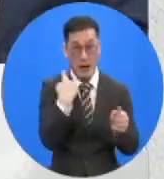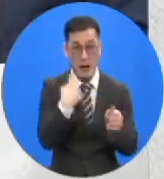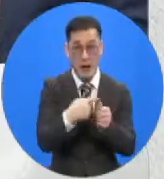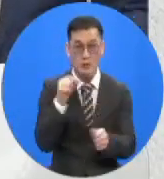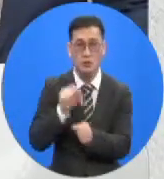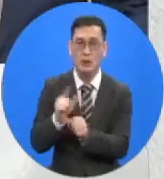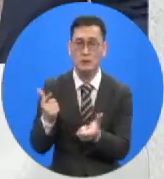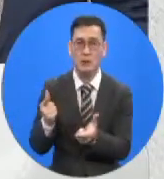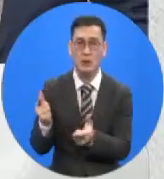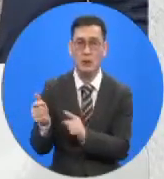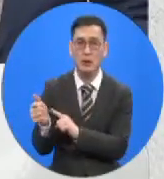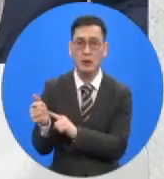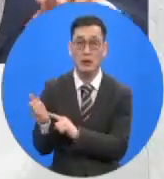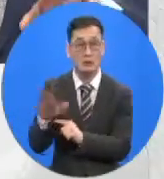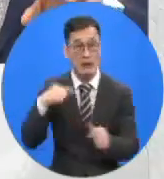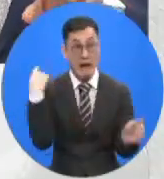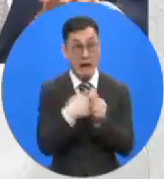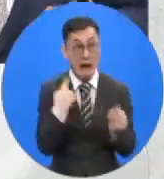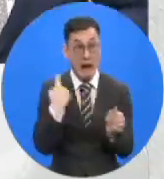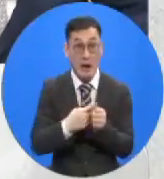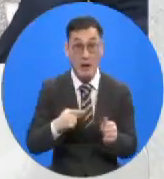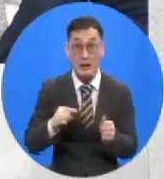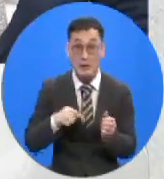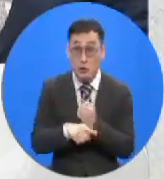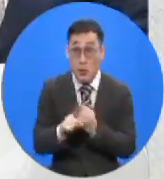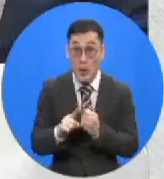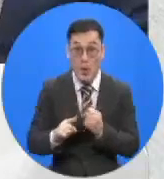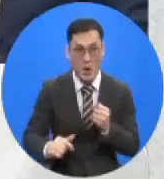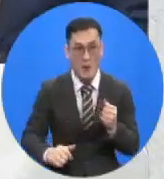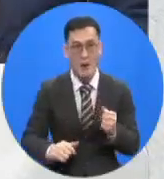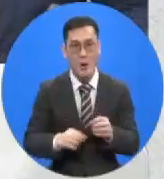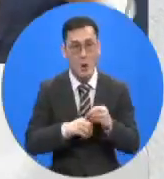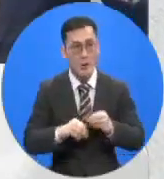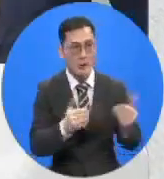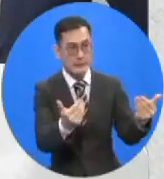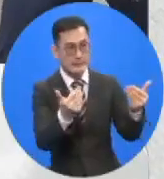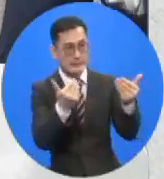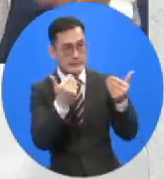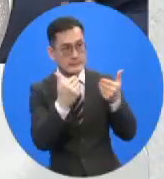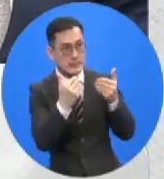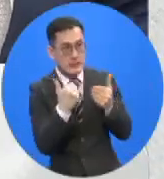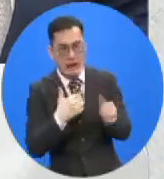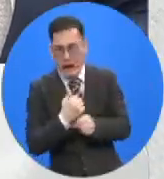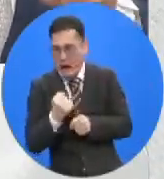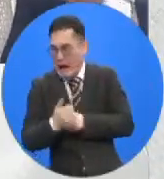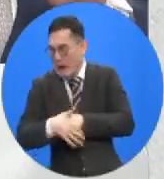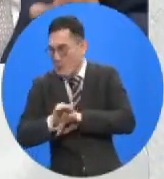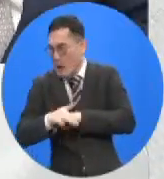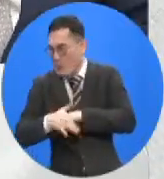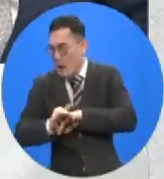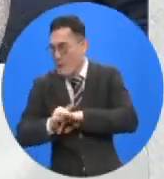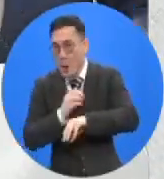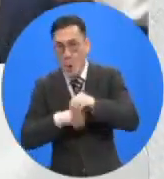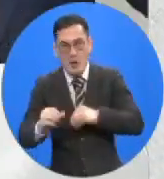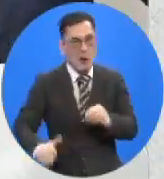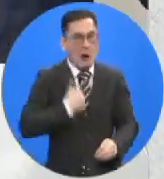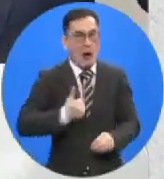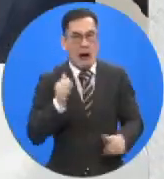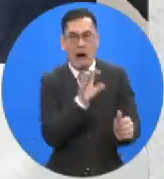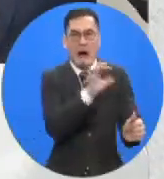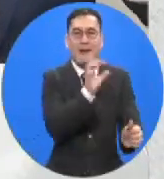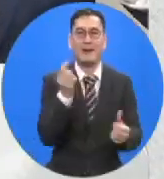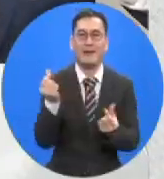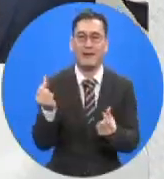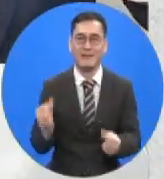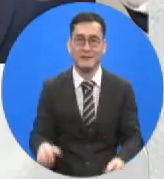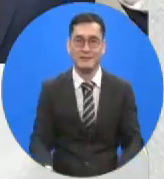근데 이 정도가 됐다는 것은 굉장히 궁지에 몰렸거나 본인이 아니면 자기 선에서 모든 걸 덮으려고 하거나 왜냐하면 자기